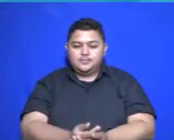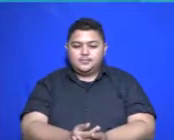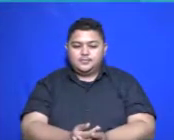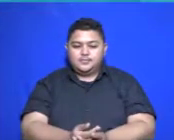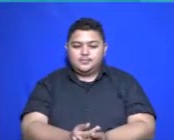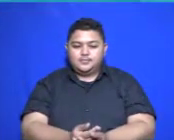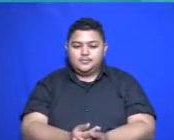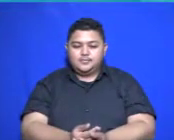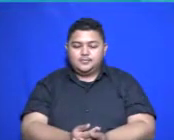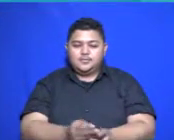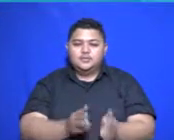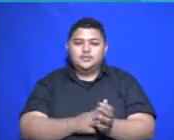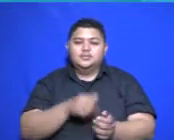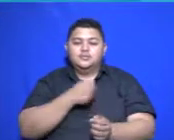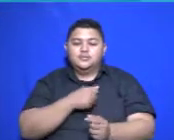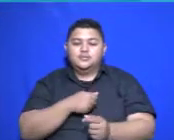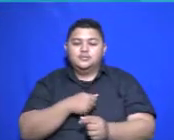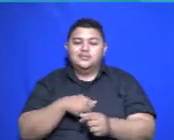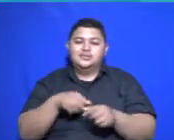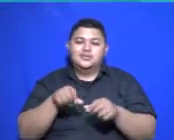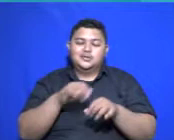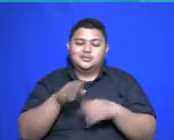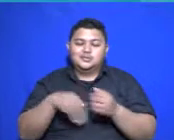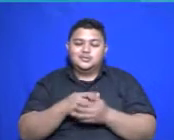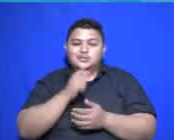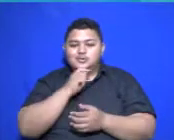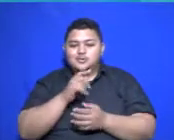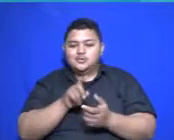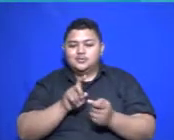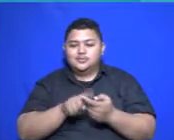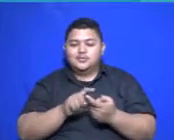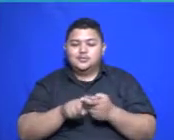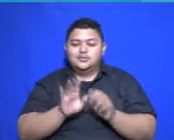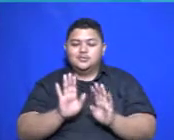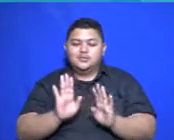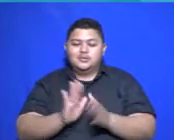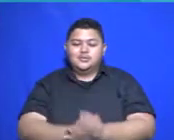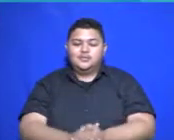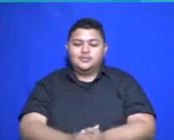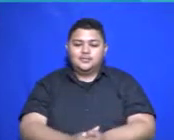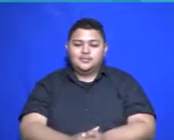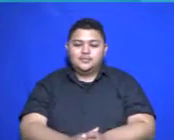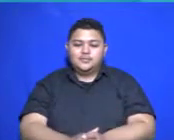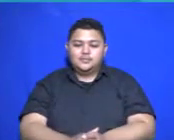Moderator, Bapak-Bapak Menteri, hadirin yang saya hormati, yang saya banggakan, teman-teman media.